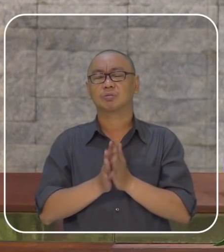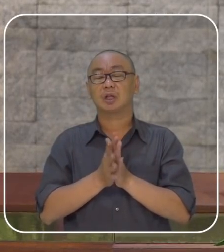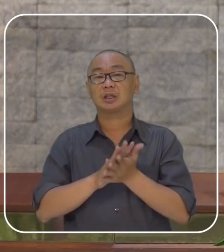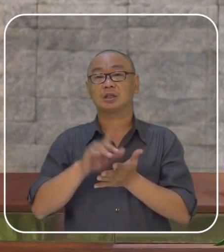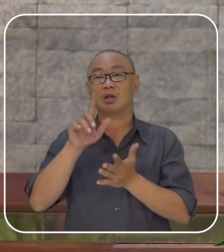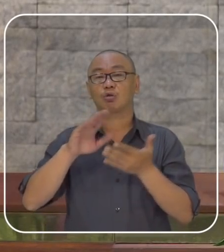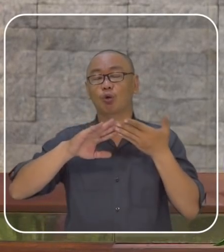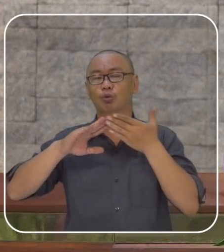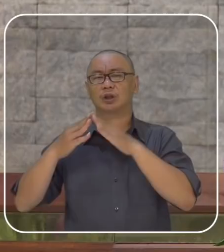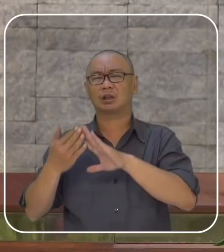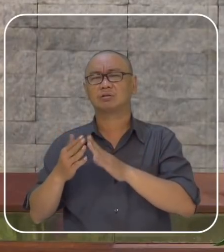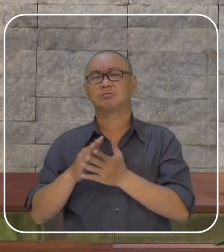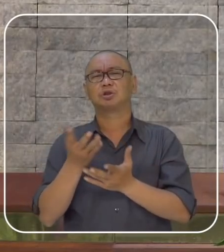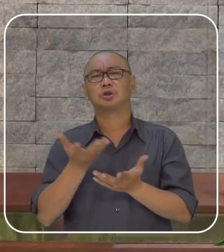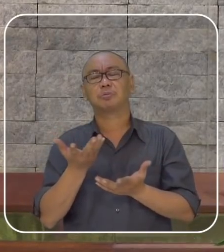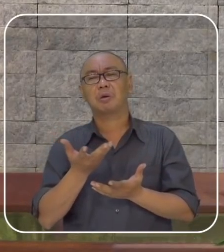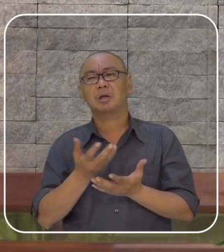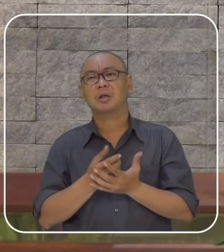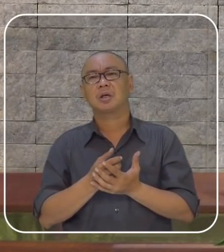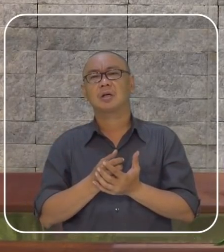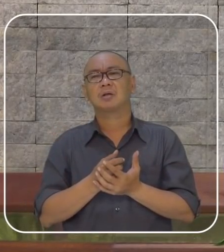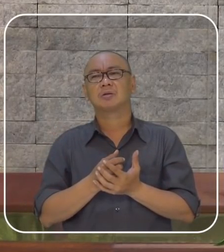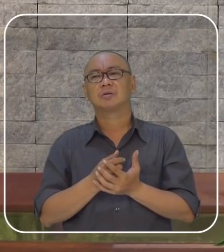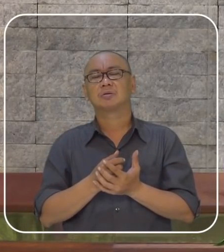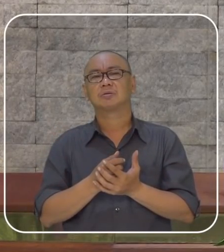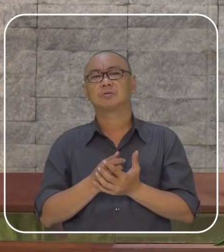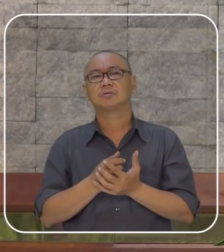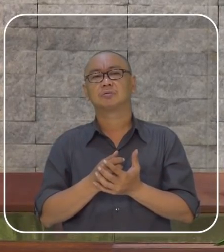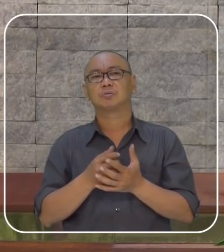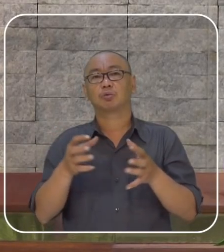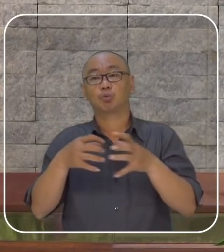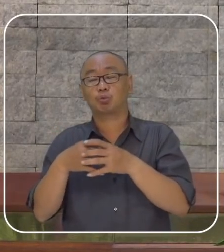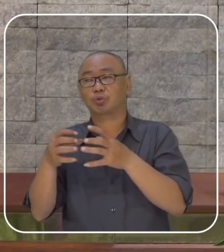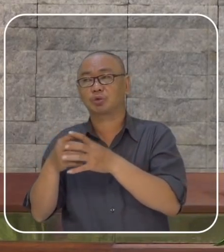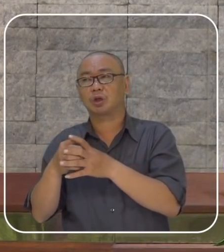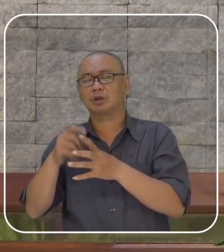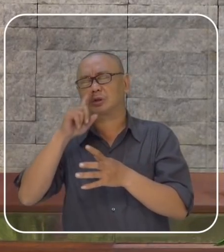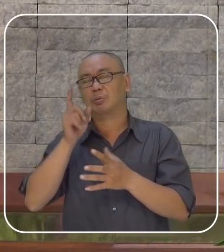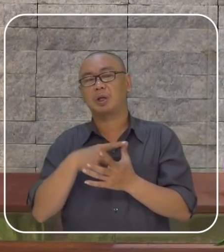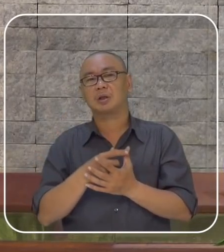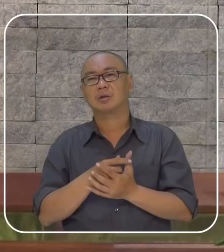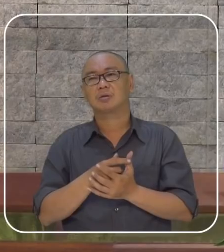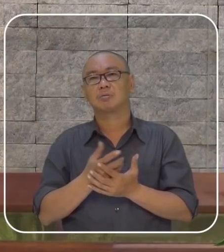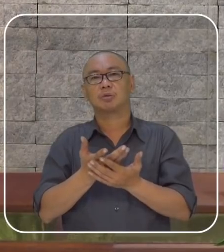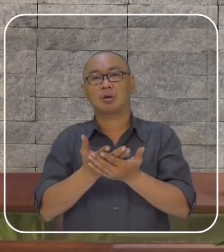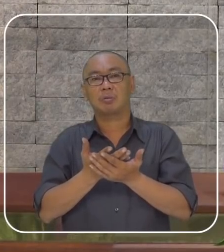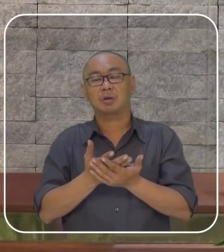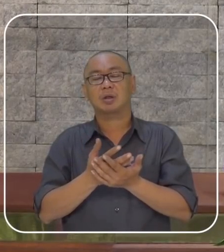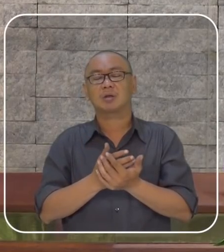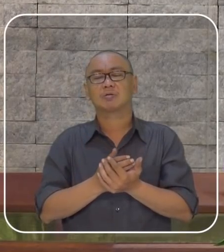komoditi. Dan di mana mereka mencari keuntungan dari sana dengan cepat bahkan mendapatkan uang